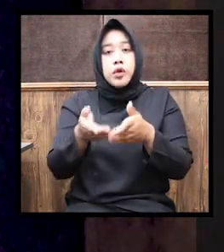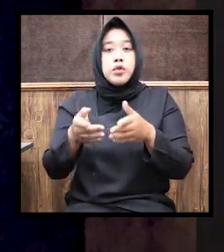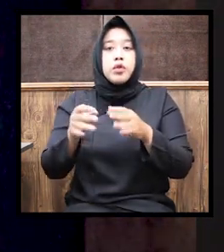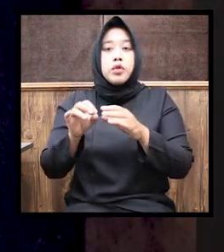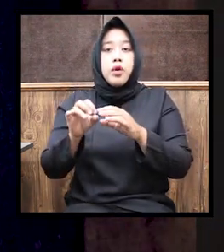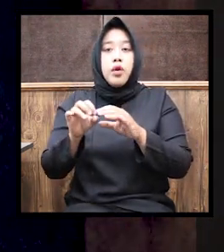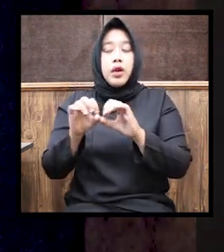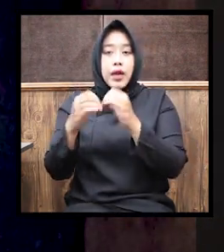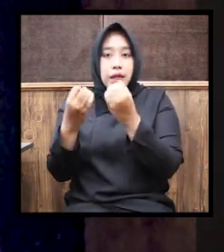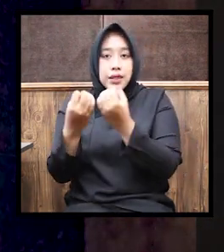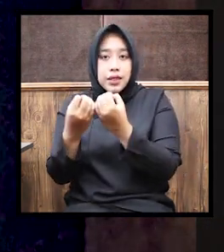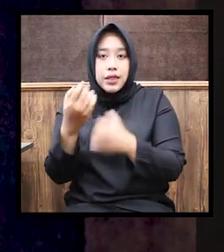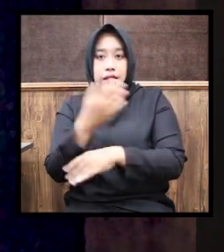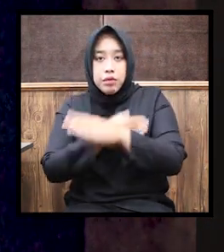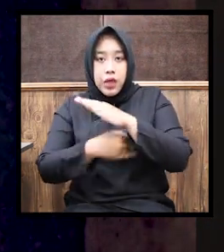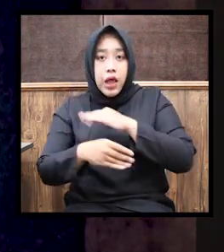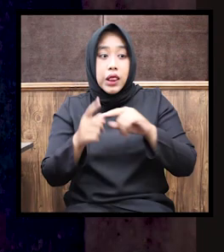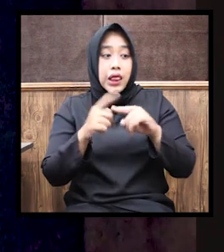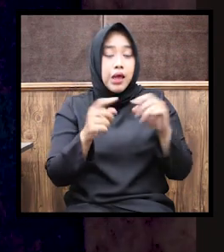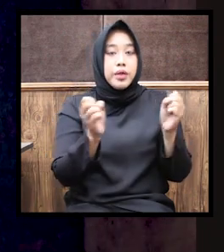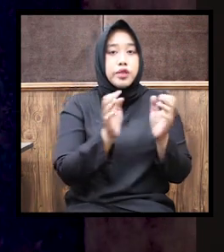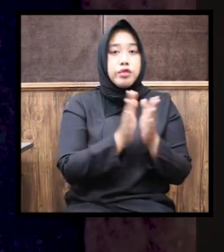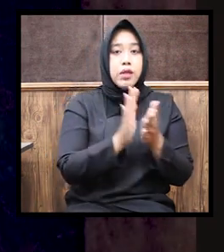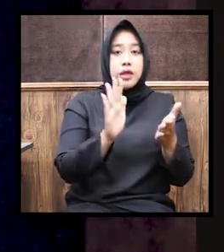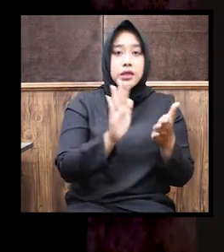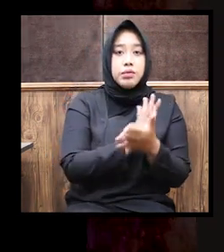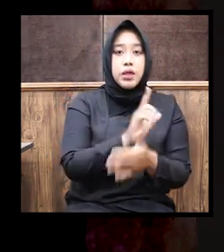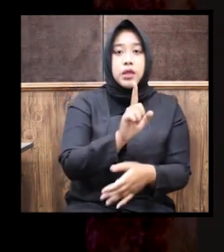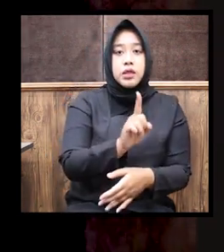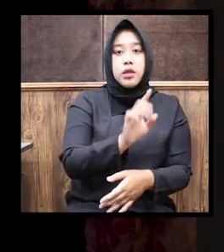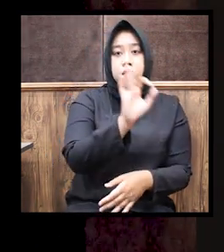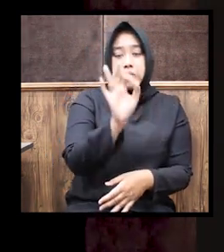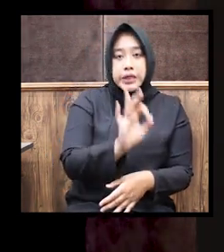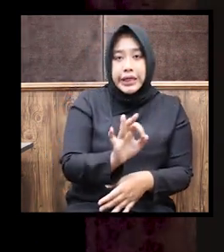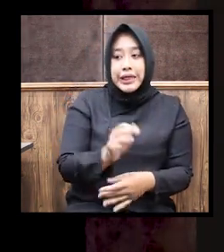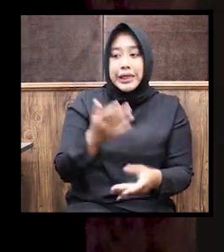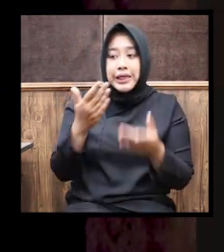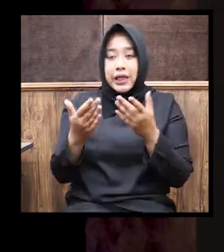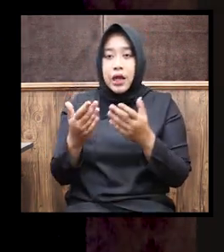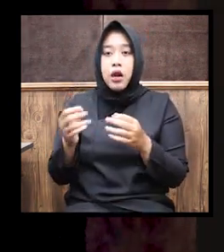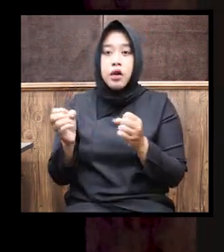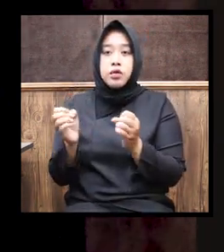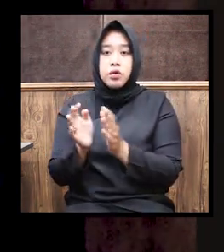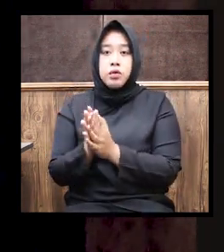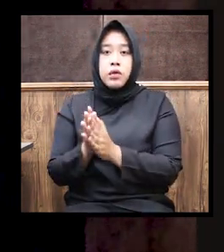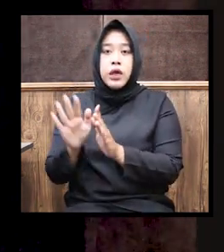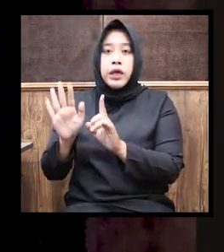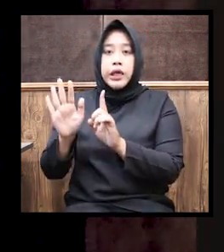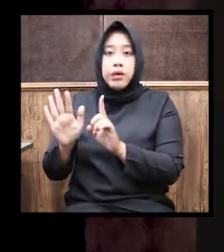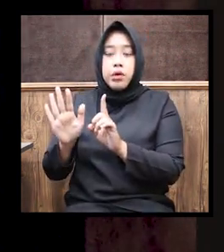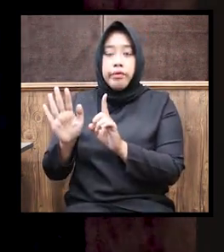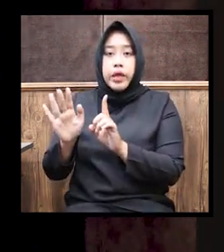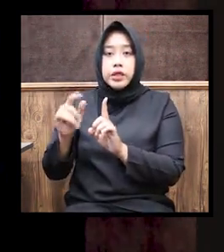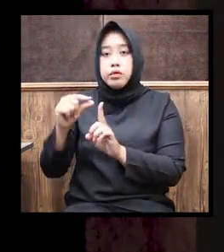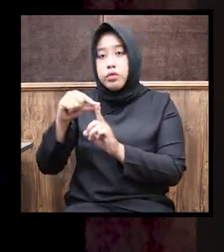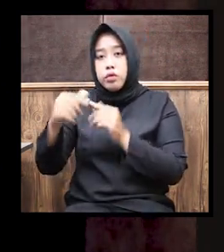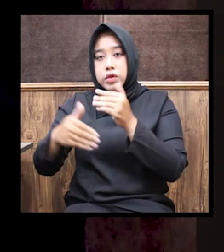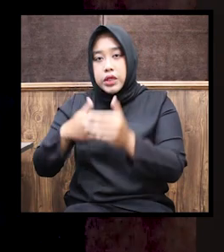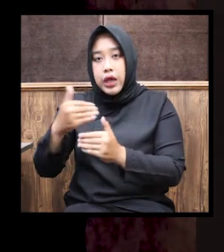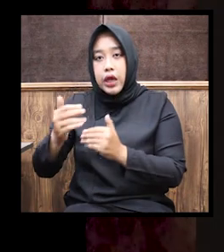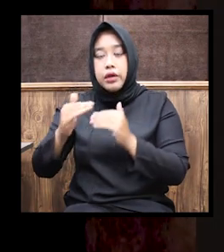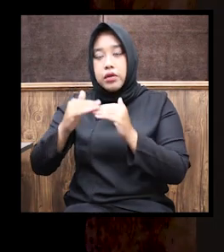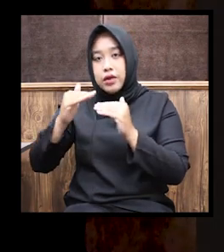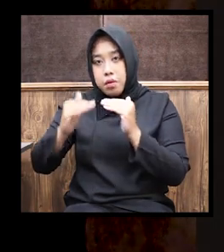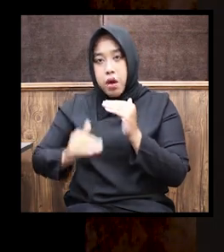hitung persentase 1% tadi ini tidak lebih dari sekitar 15 perusahaan di bawah 15 perusahaan namun